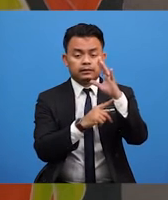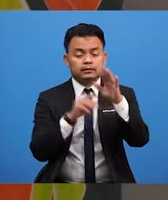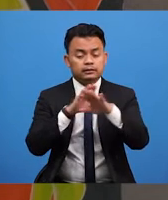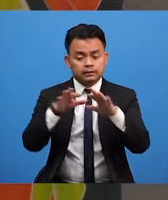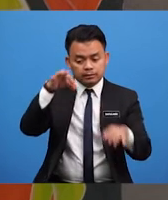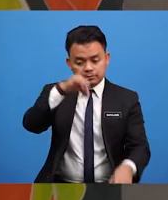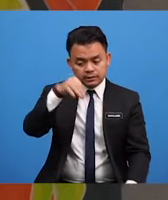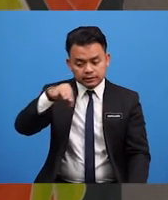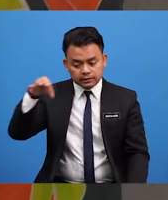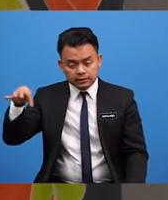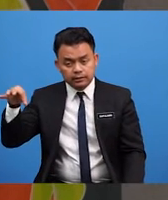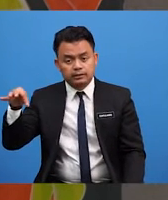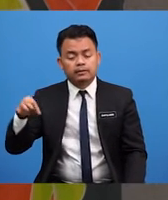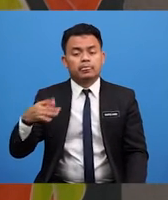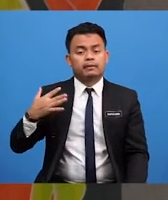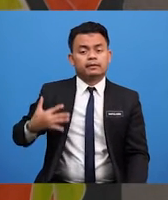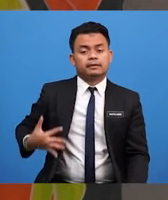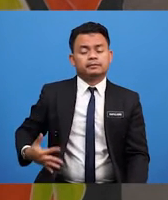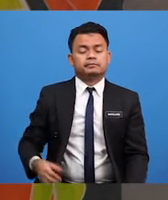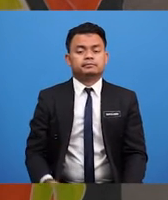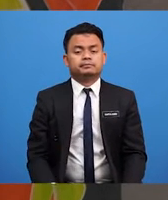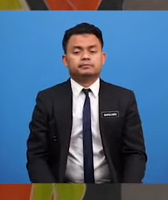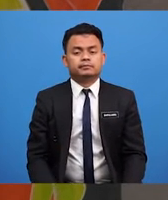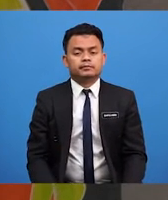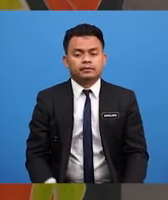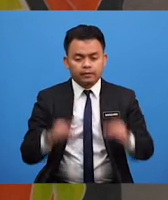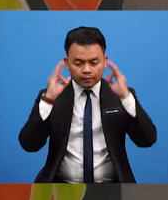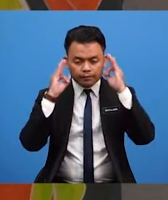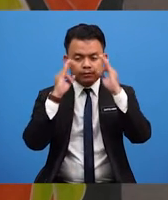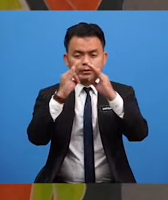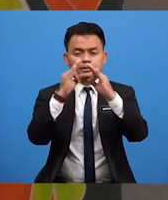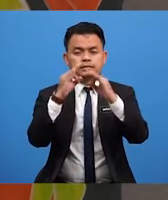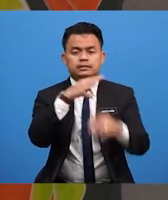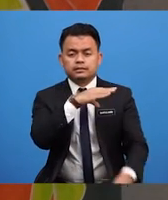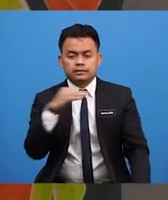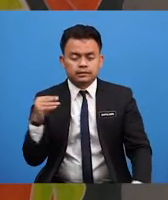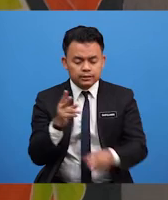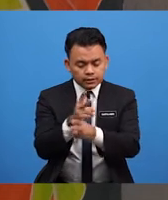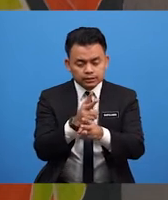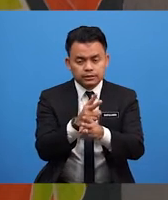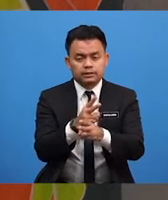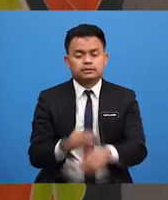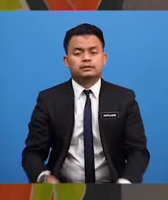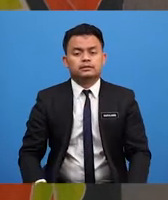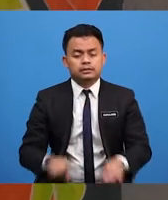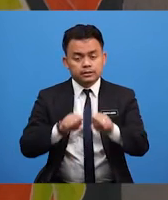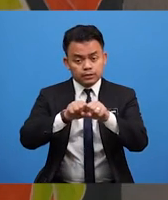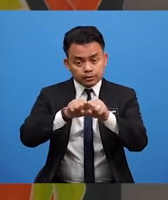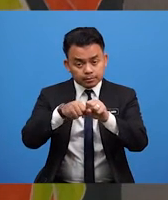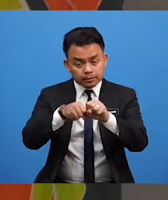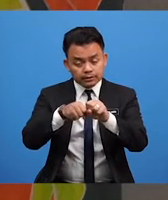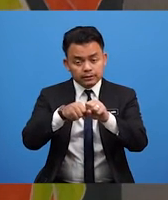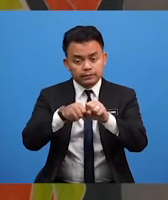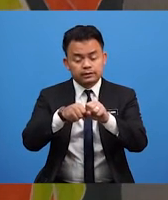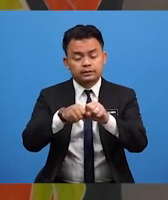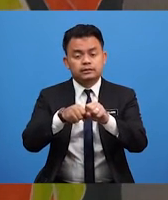Tumpukan perhatian dan berhati-hati semasa proses menerap dilakukan supaya